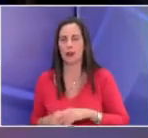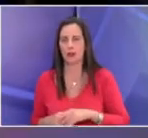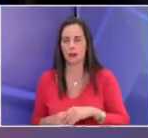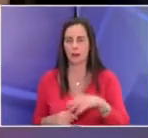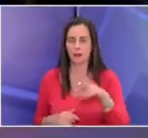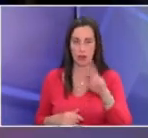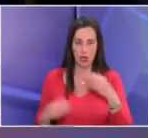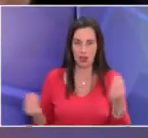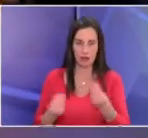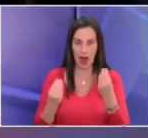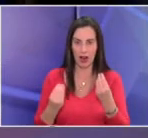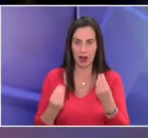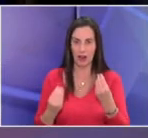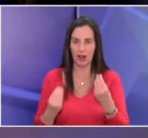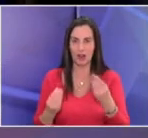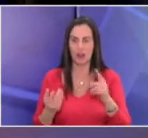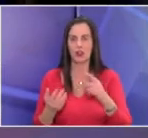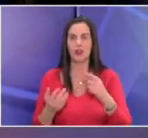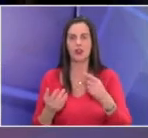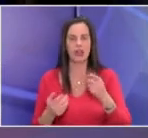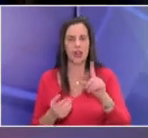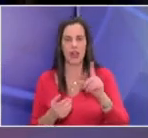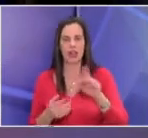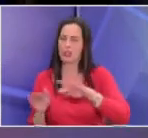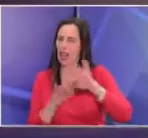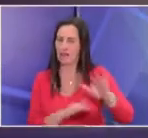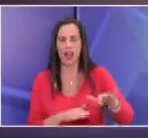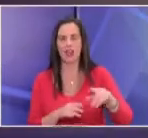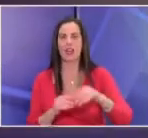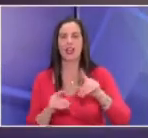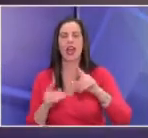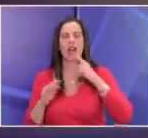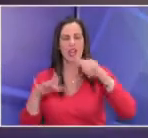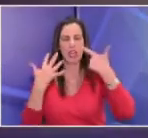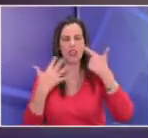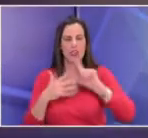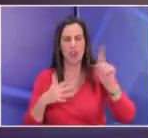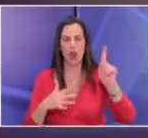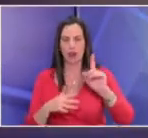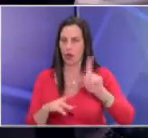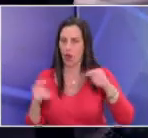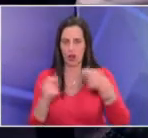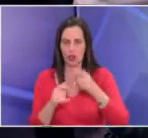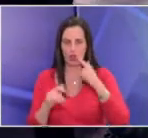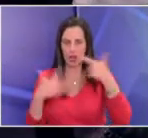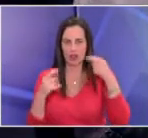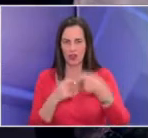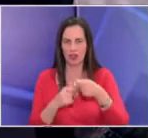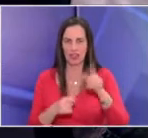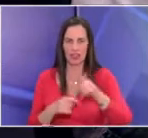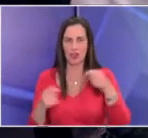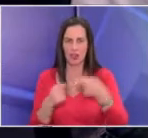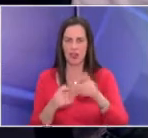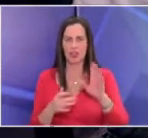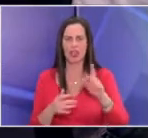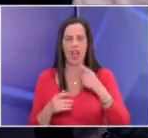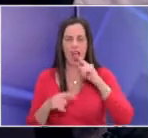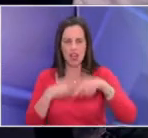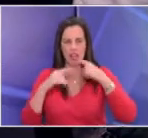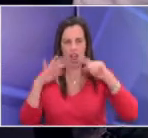להדליק אותך. עסקים קטנים. היה פה אייטם שבוע שעבר, עם בחור, אתה בטח מכיר אותו, יש לו מסעדה,